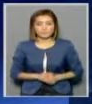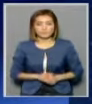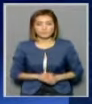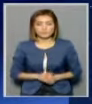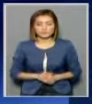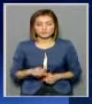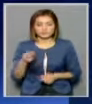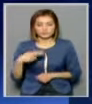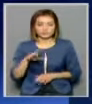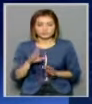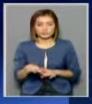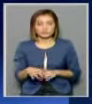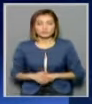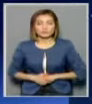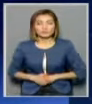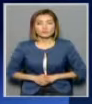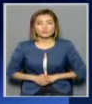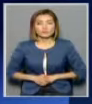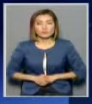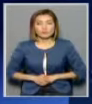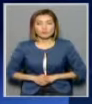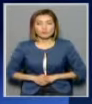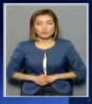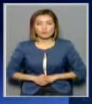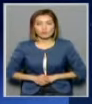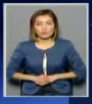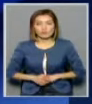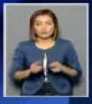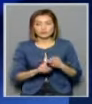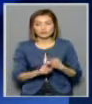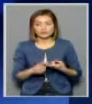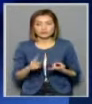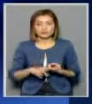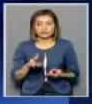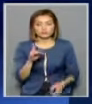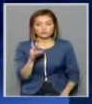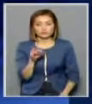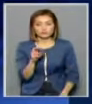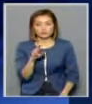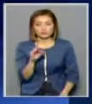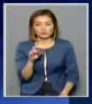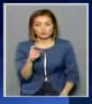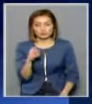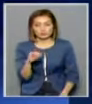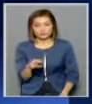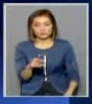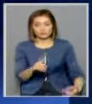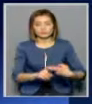желтоқсанда сынақ қорытындысы келіп, инфекциялық ринотрахит, сиырдың